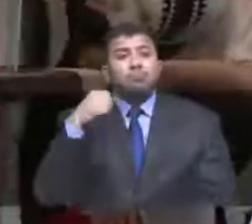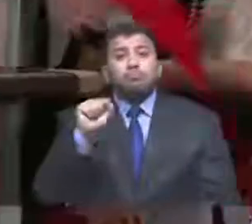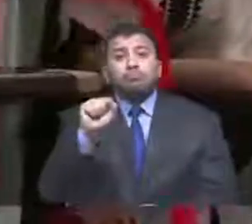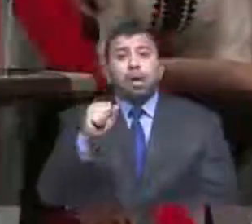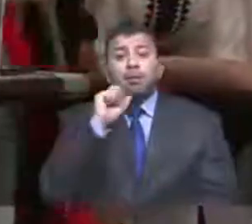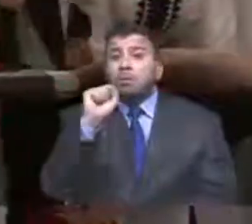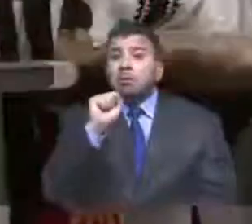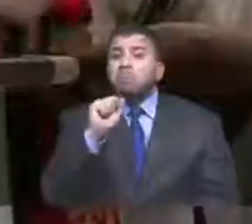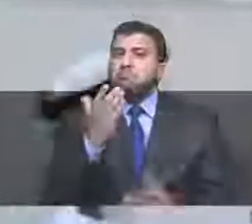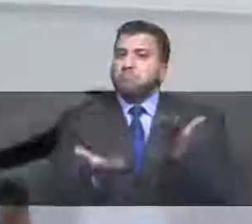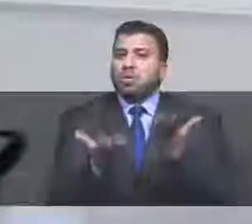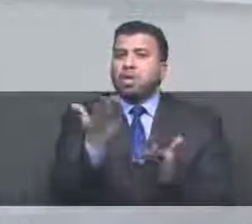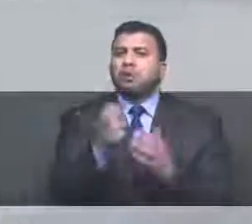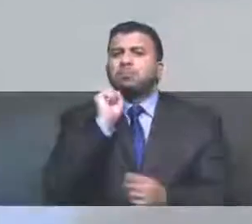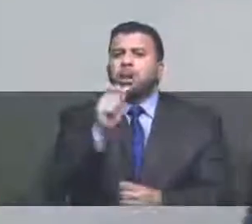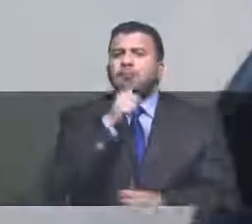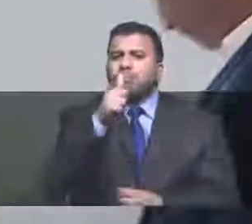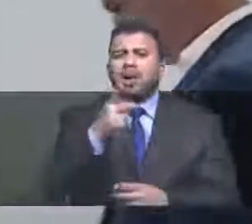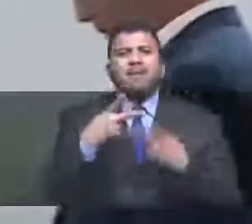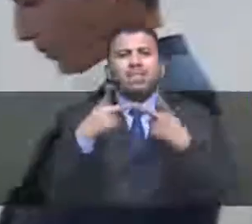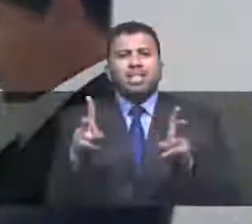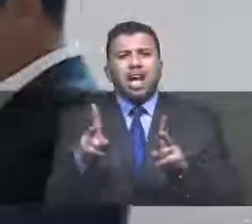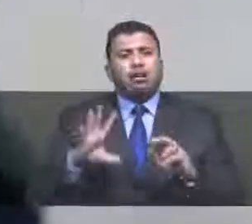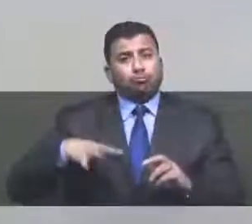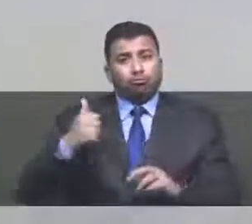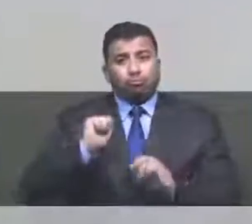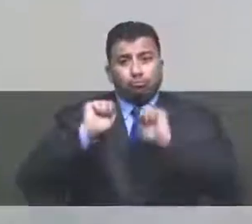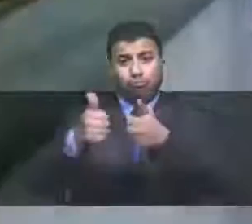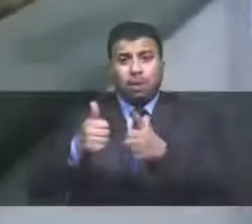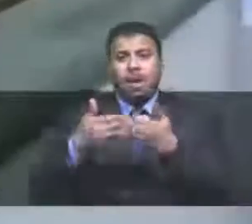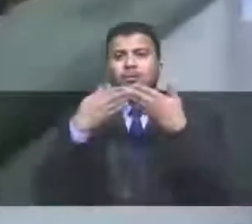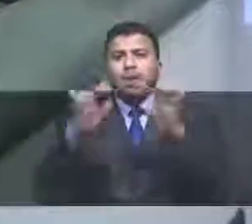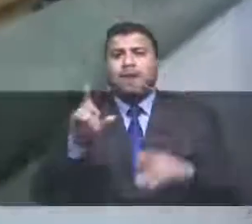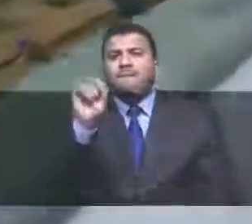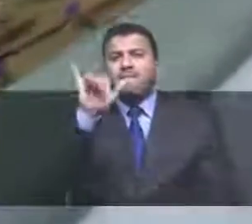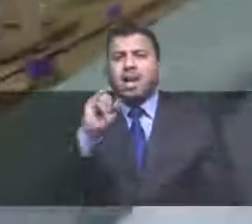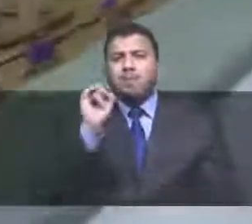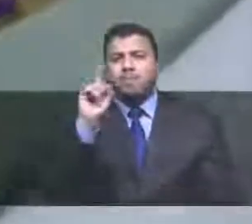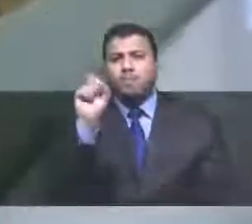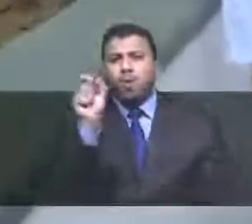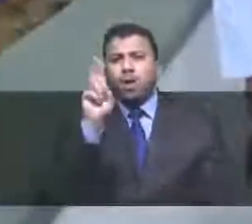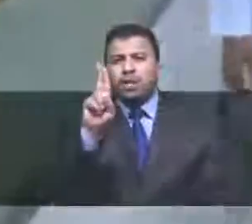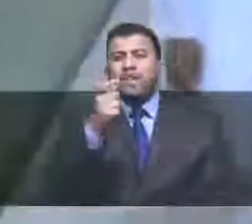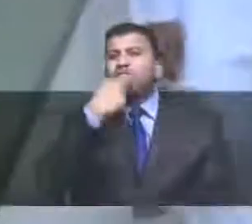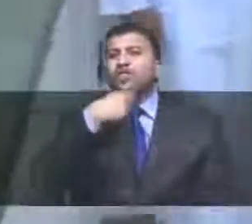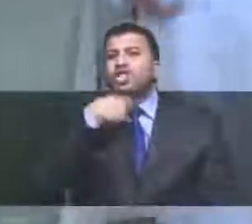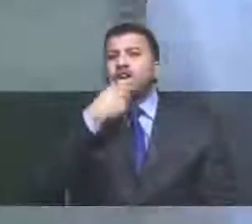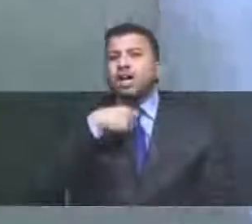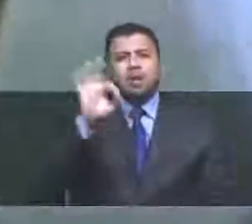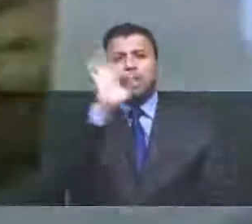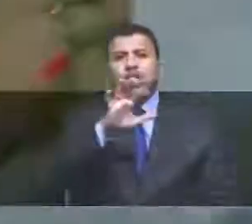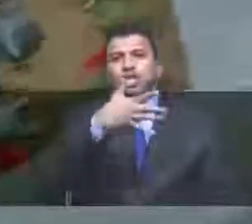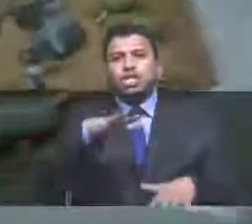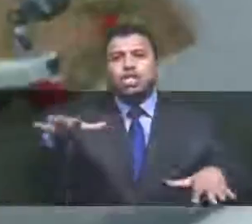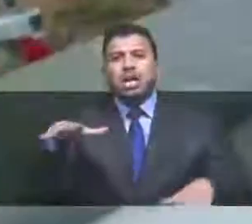جانب طقسها المعتدل. جاء ذلك خلال افتتاح سموه اليوم منتجع فيرموت الفجيرة في مدينة دب الفجيرة على شاطئ